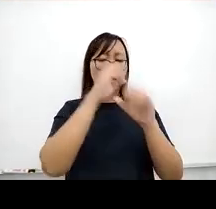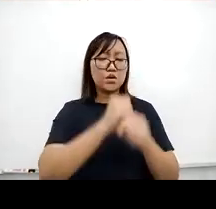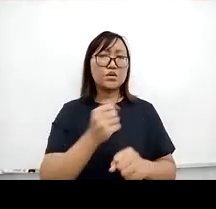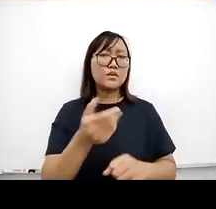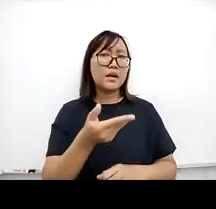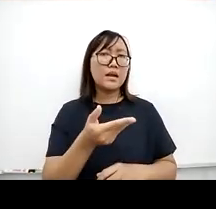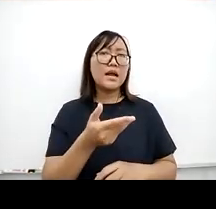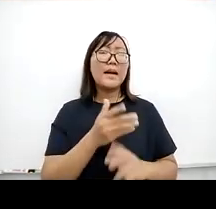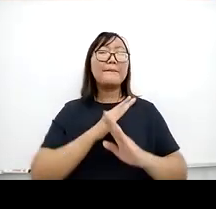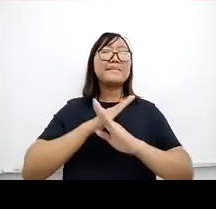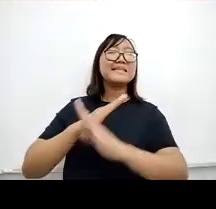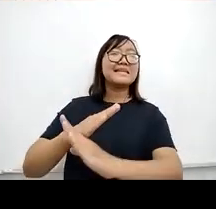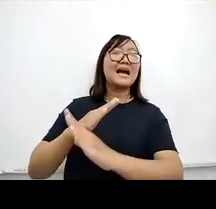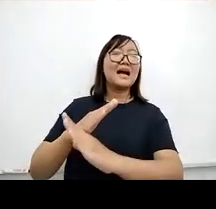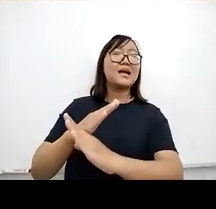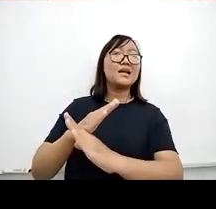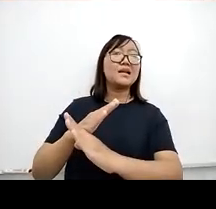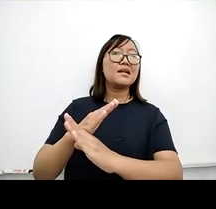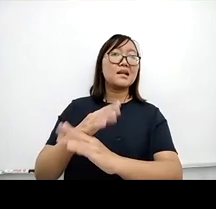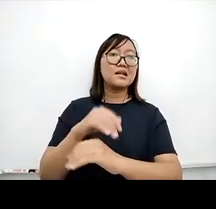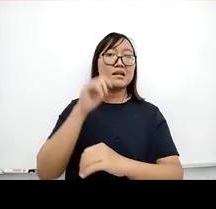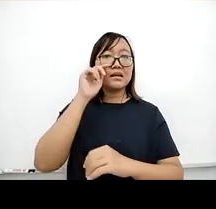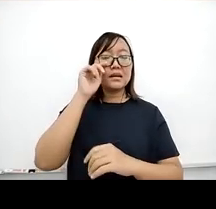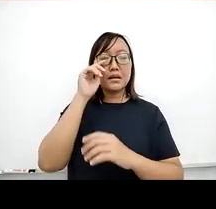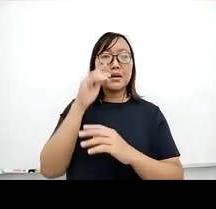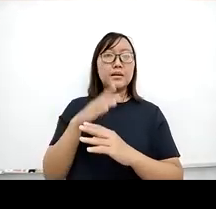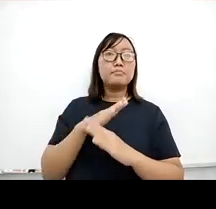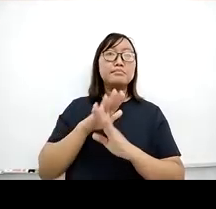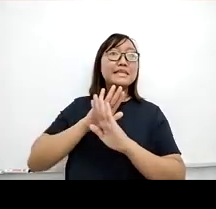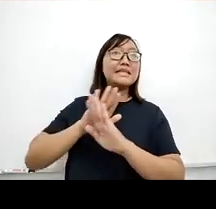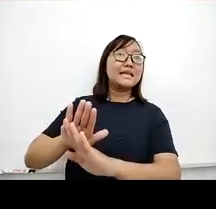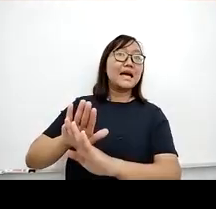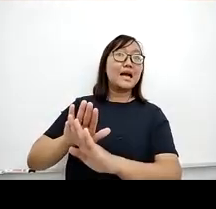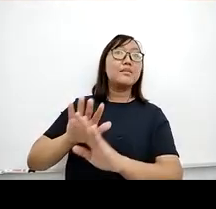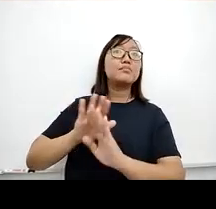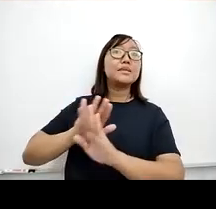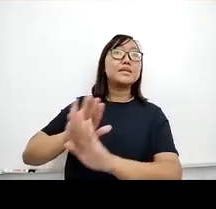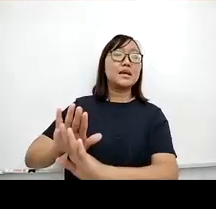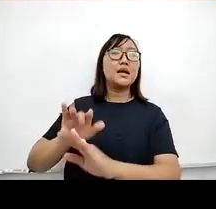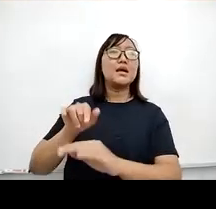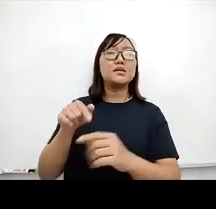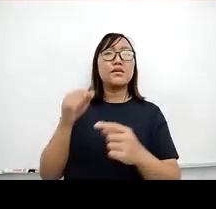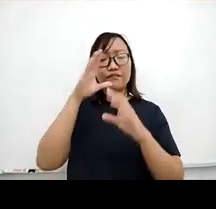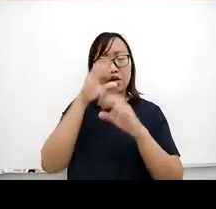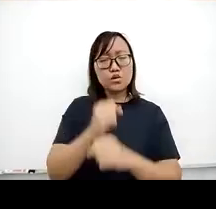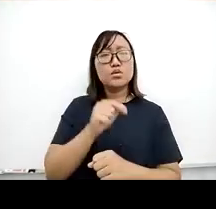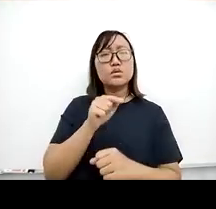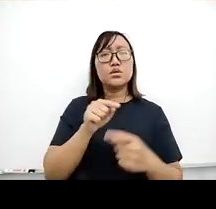ini sesuai dengan mandatnya UNDP akan fokus pada sisi pencegahan yang ketiga